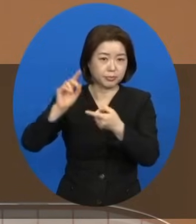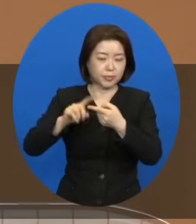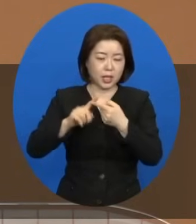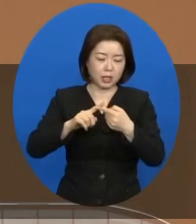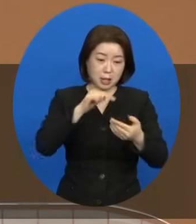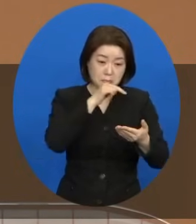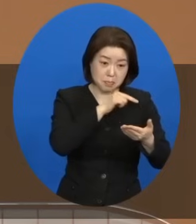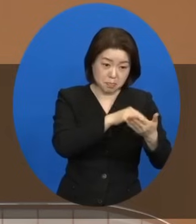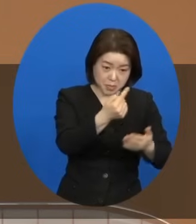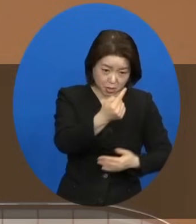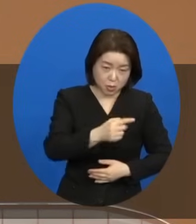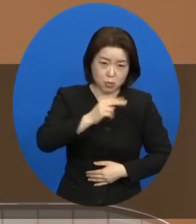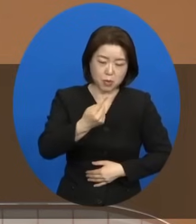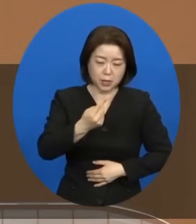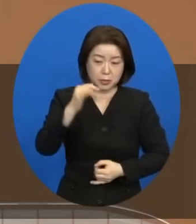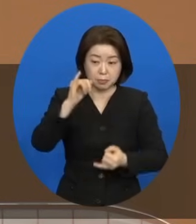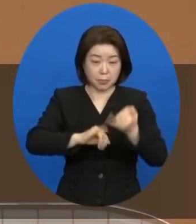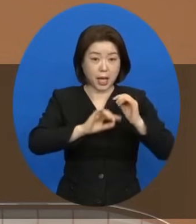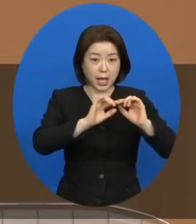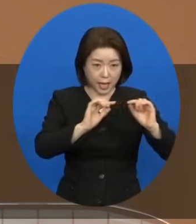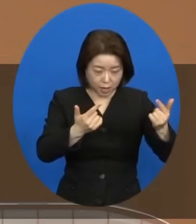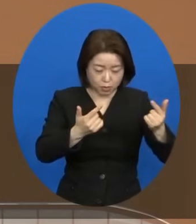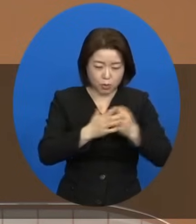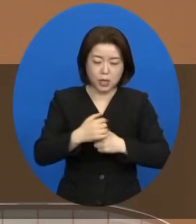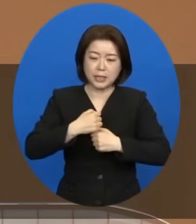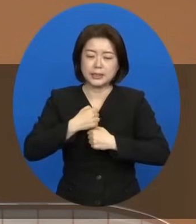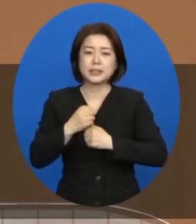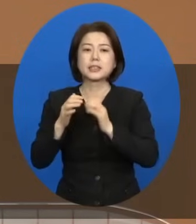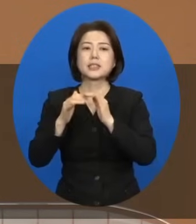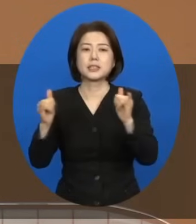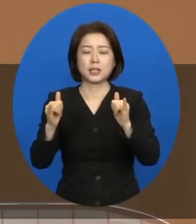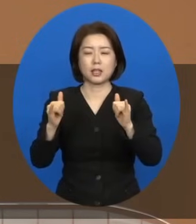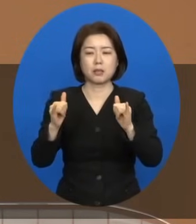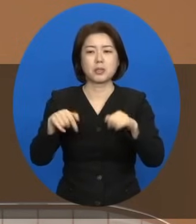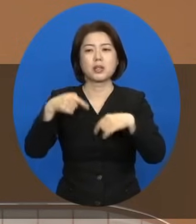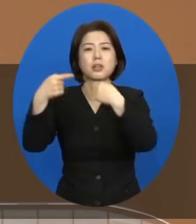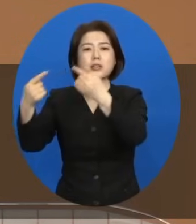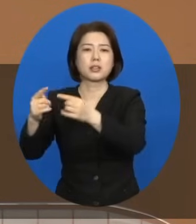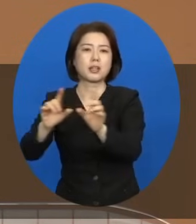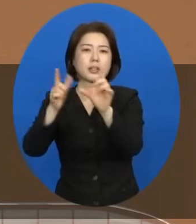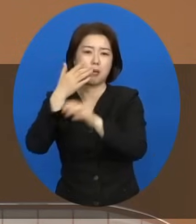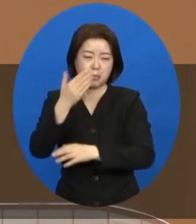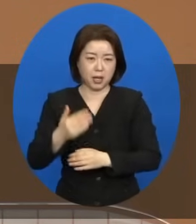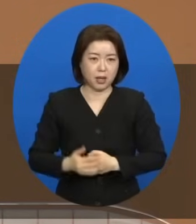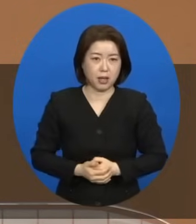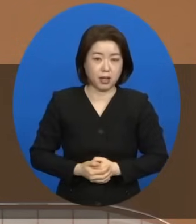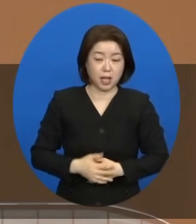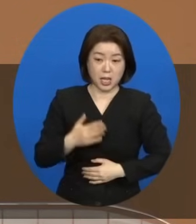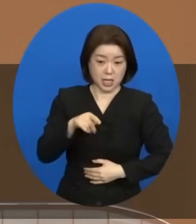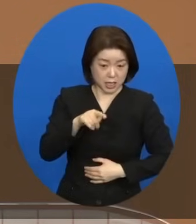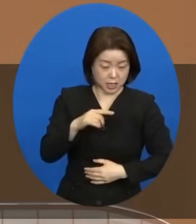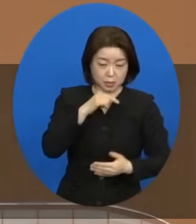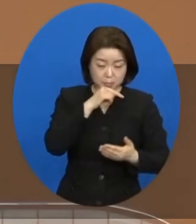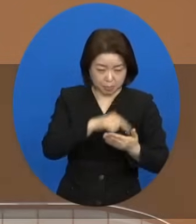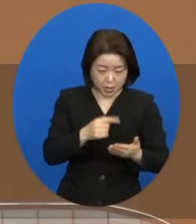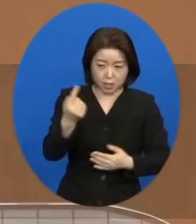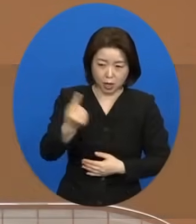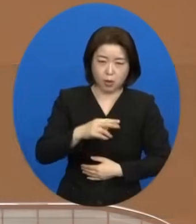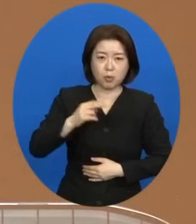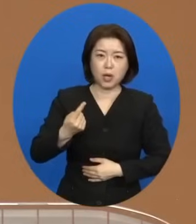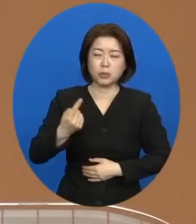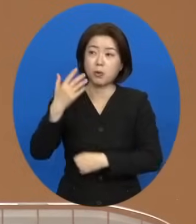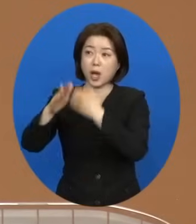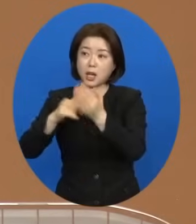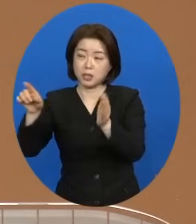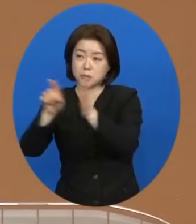되더라도 깨뜨리지 않고 지키는 사람입니다 해가 되더라도 하나님이 나에게 하셨으므로